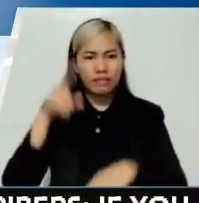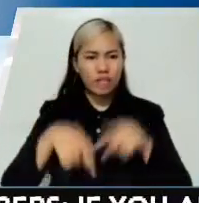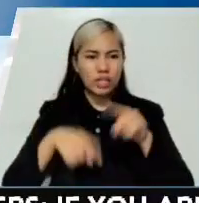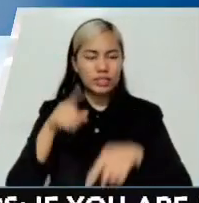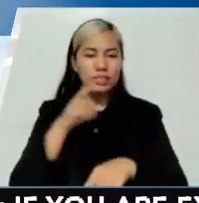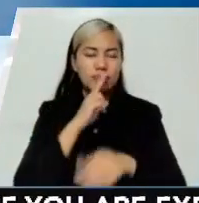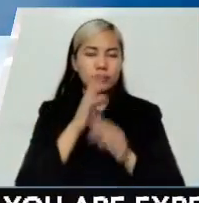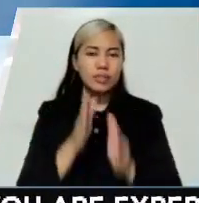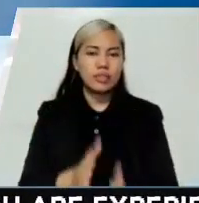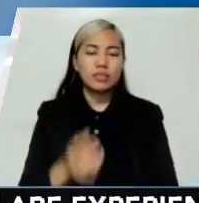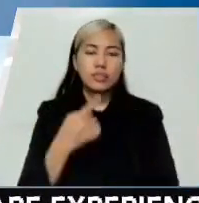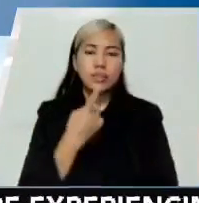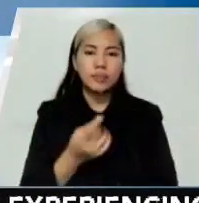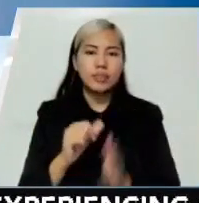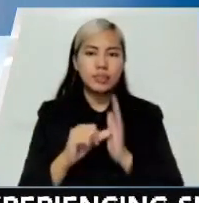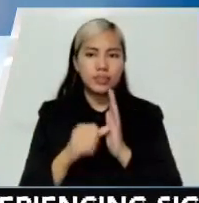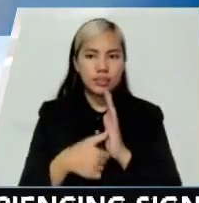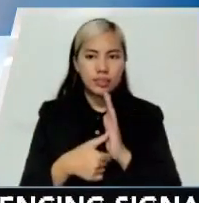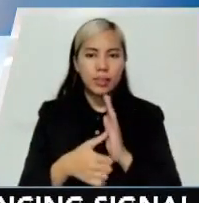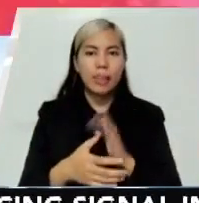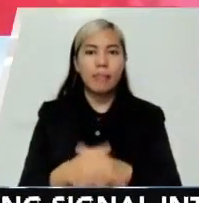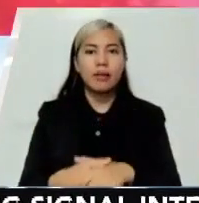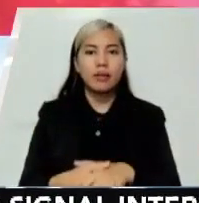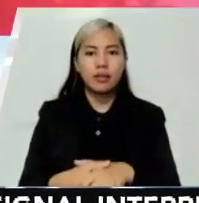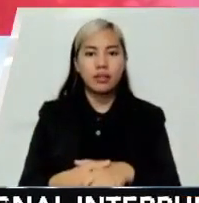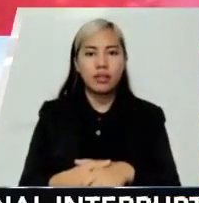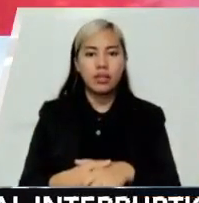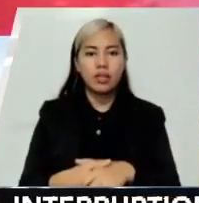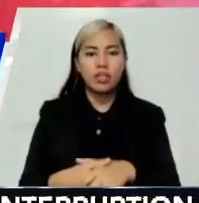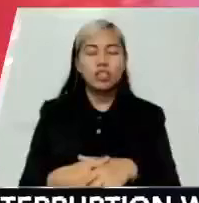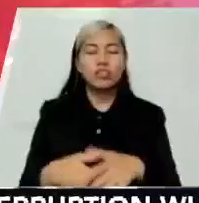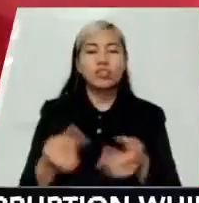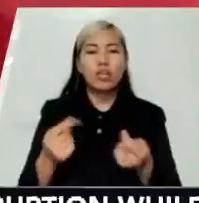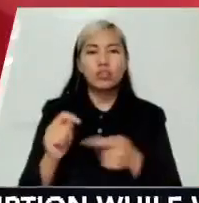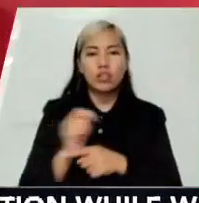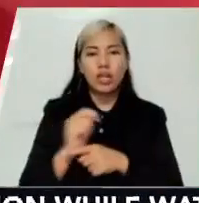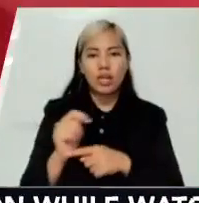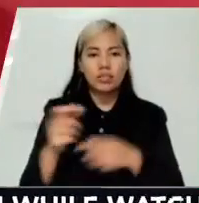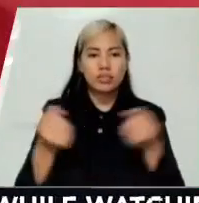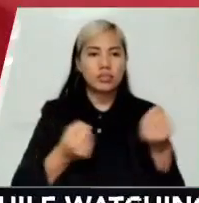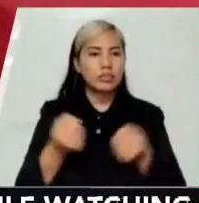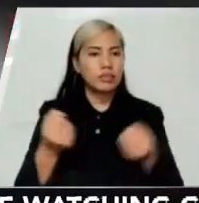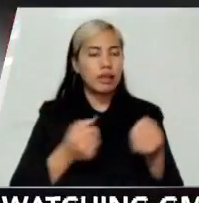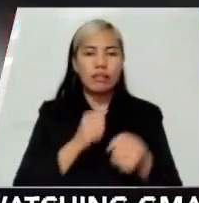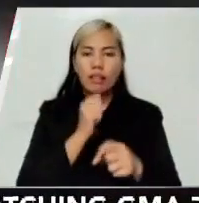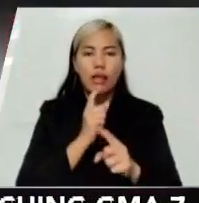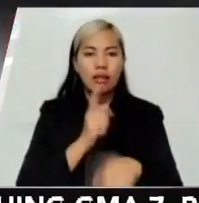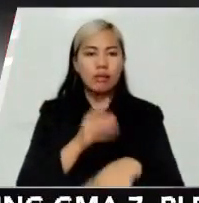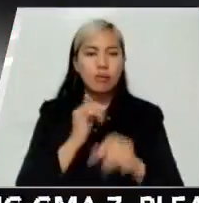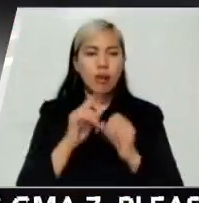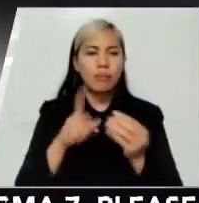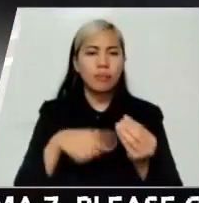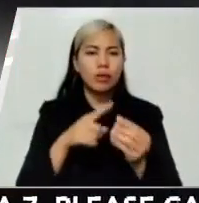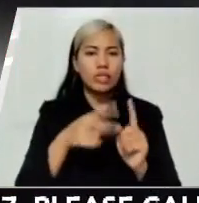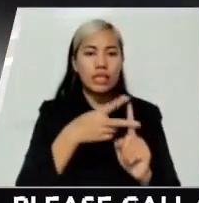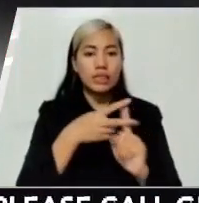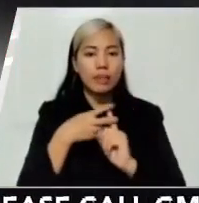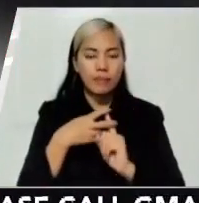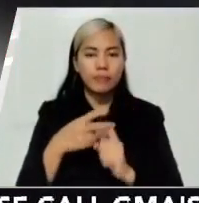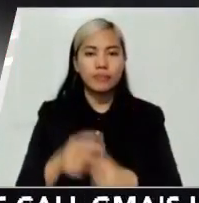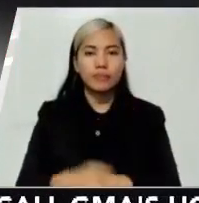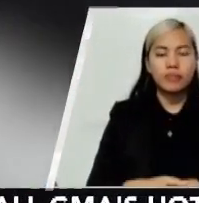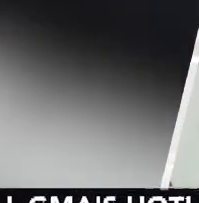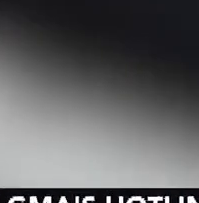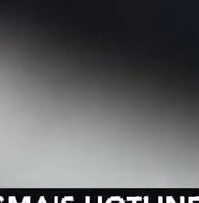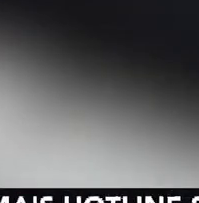na nagsasanay lang siyang magmaneho. Wala siyang pahayag ukol sa umano'y pangingidnap. Nagkaareglo na ang mga sangkot